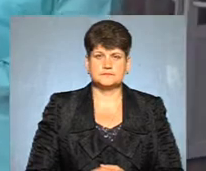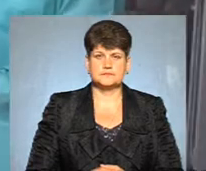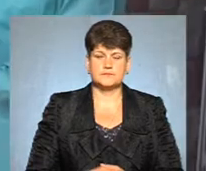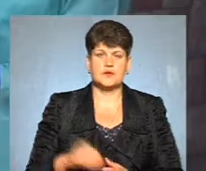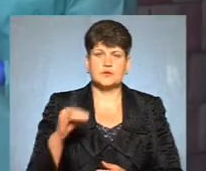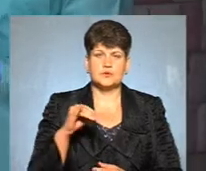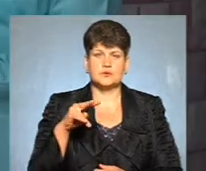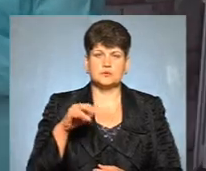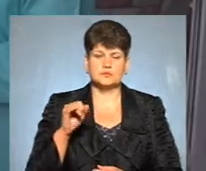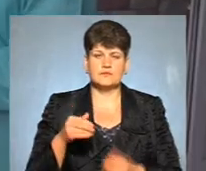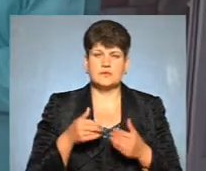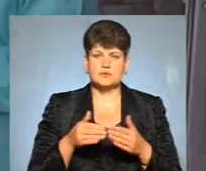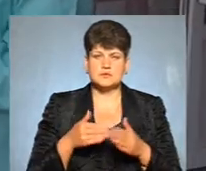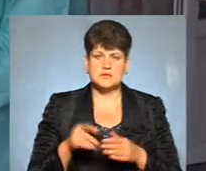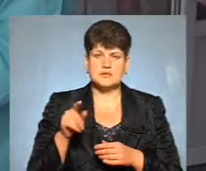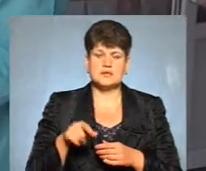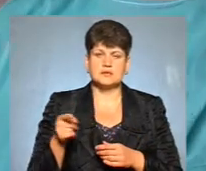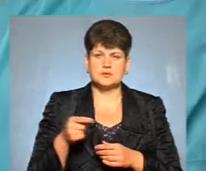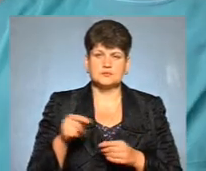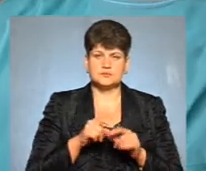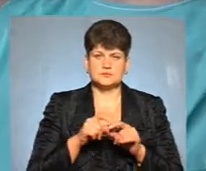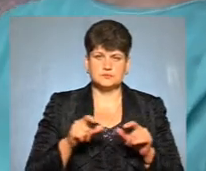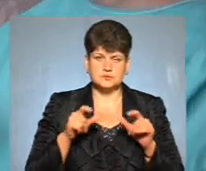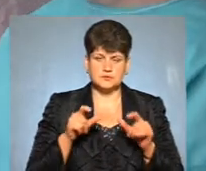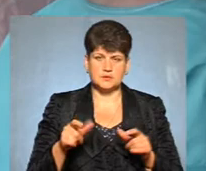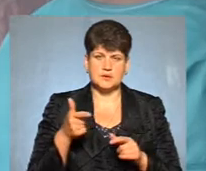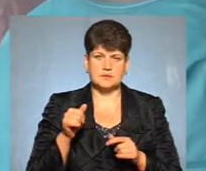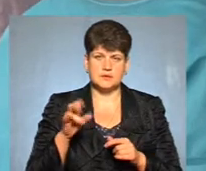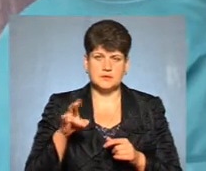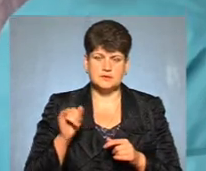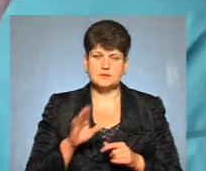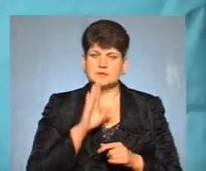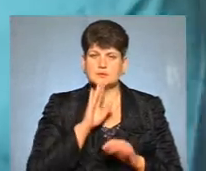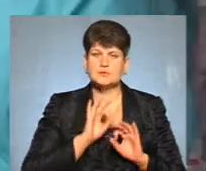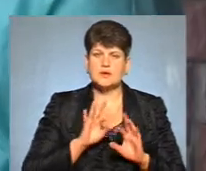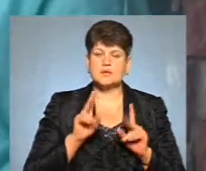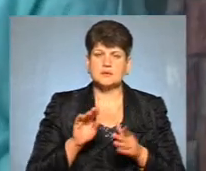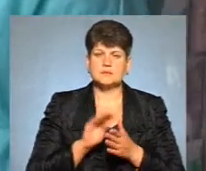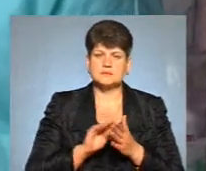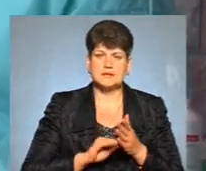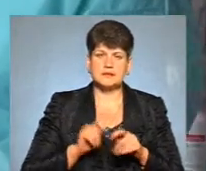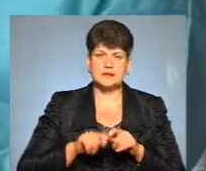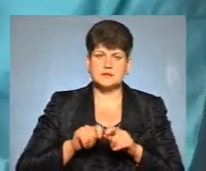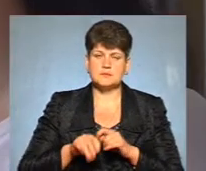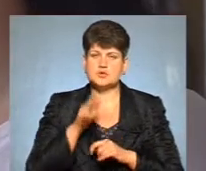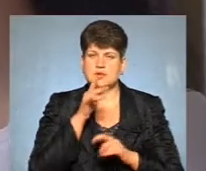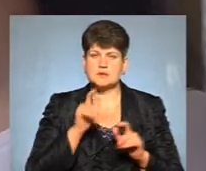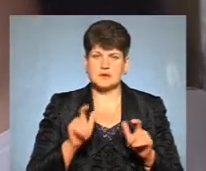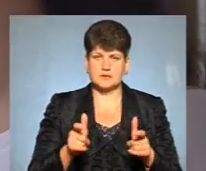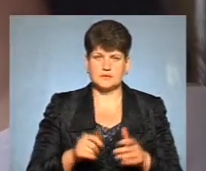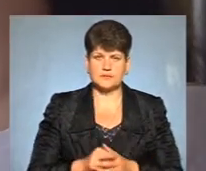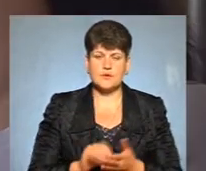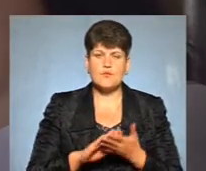Юлія Лучик – випускниця Тернопільської класичної гімназії. Абітурієнтка розповідає, як складатиме тести під час карантину. В